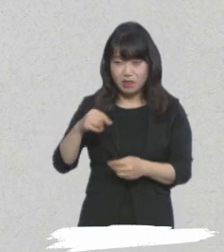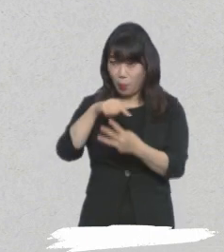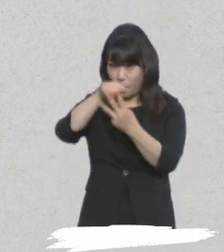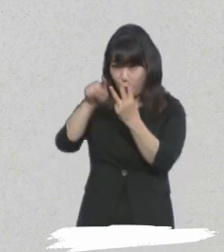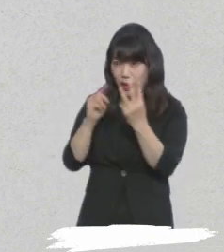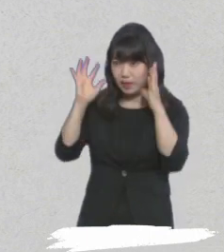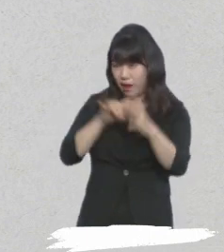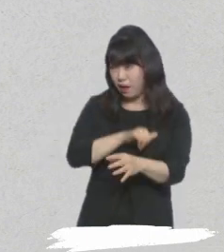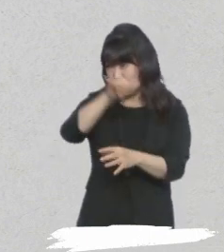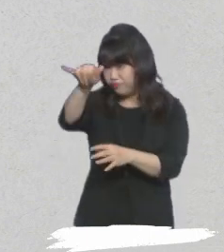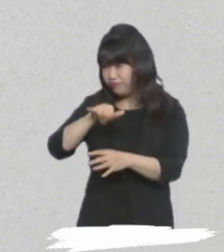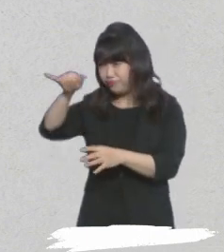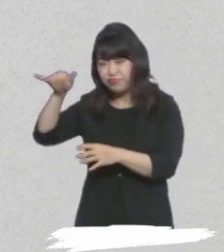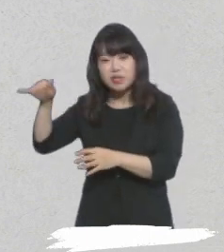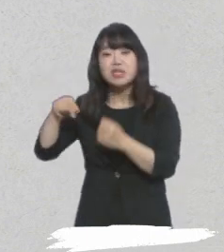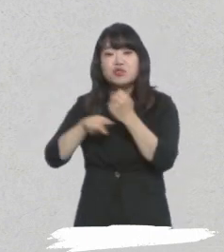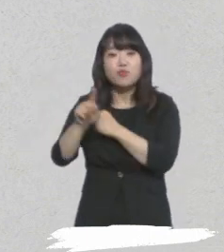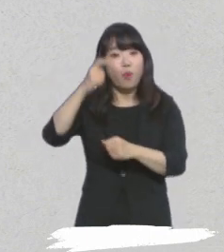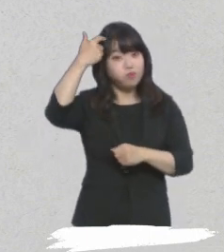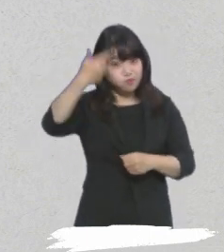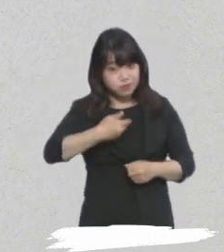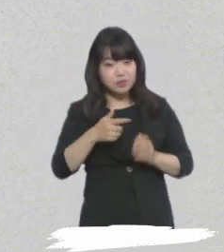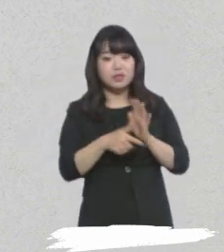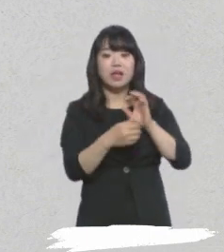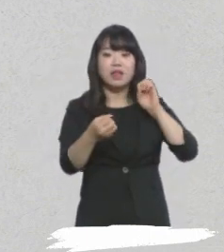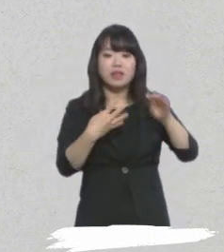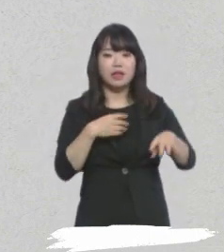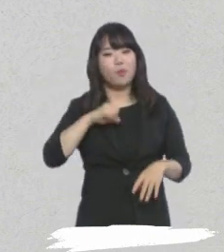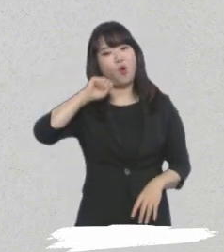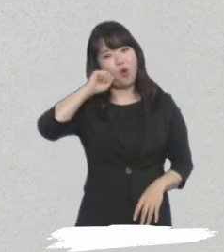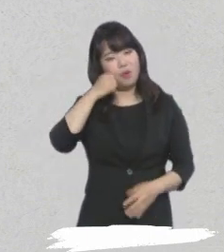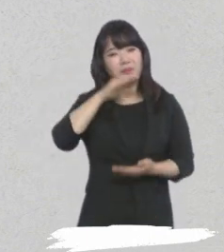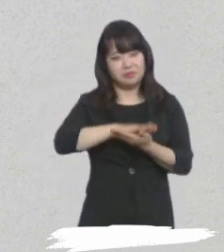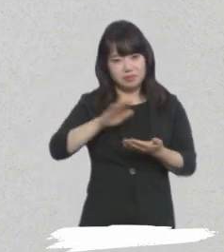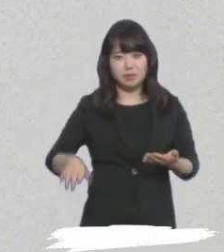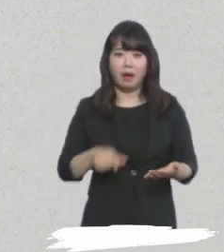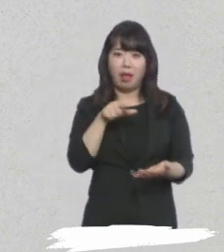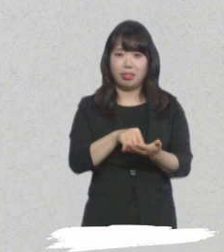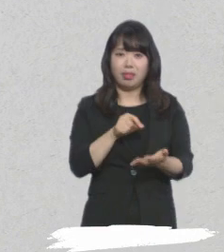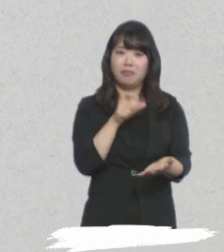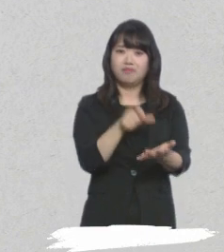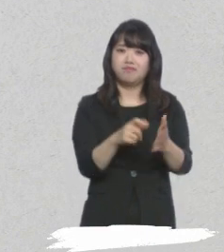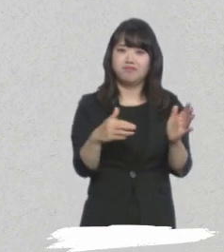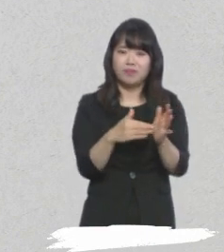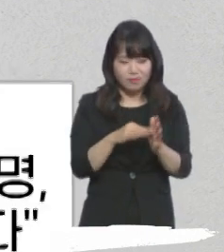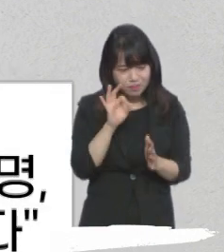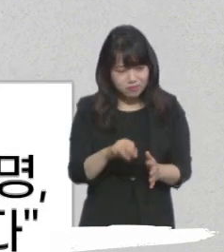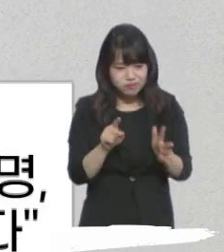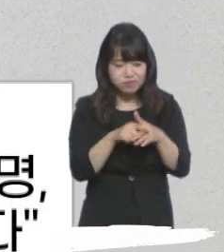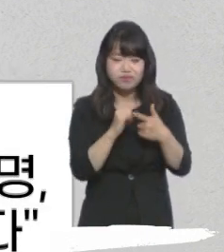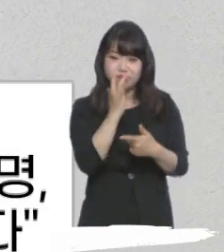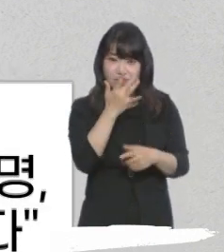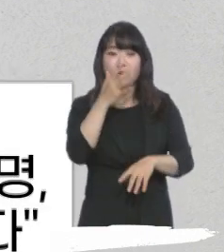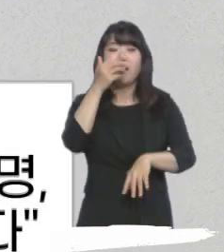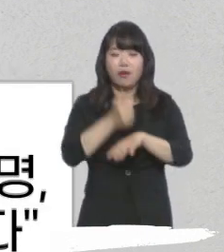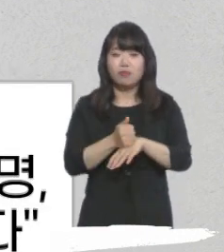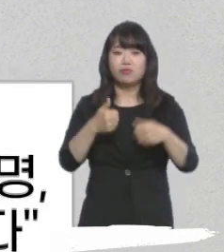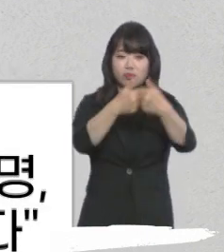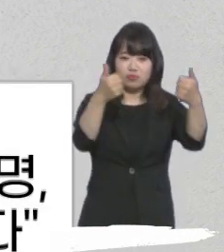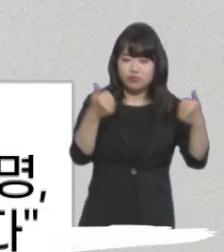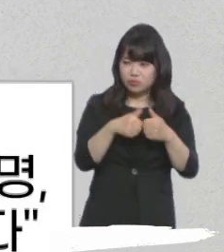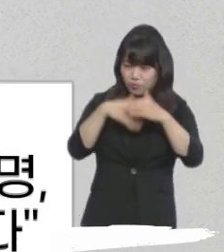세 나라를 목적지로 정한 이유를 묻자 답변이 어렵다는 이해할 수 없는 대답이 나왔습니다. 그럼에도 출석위원